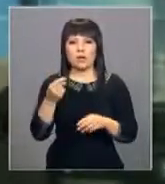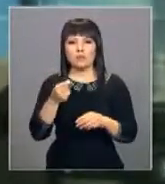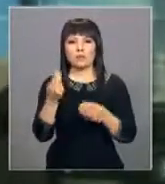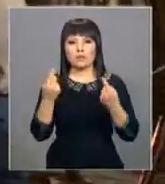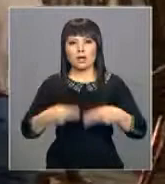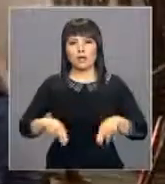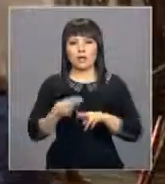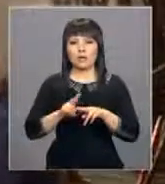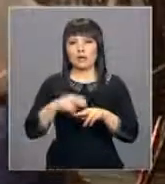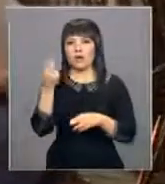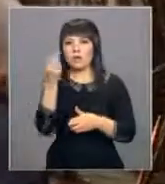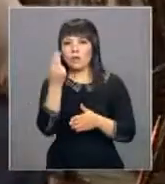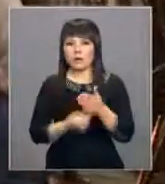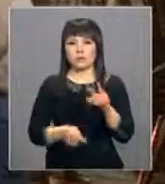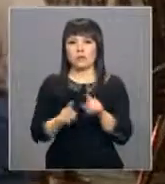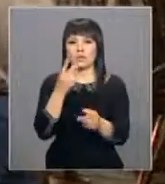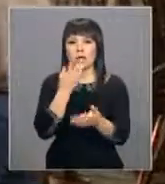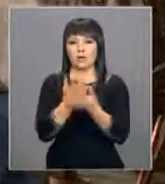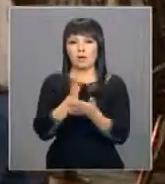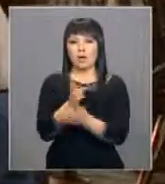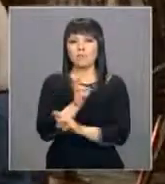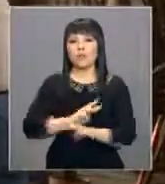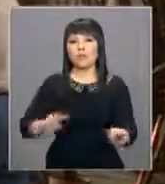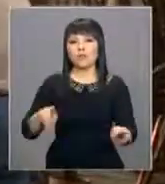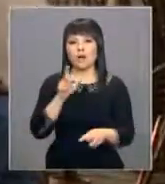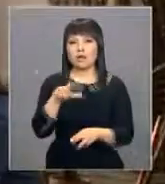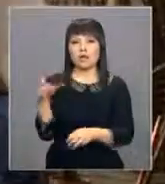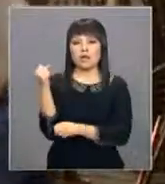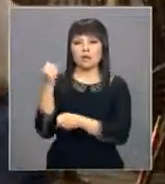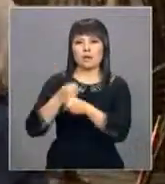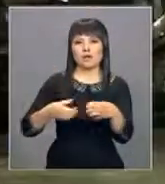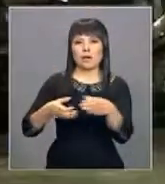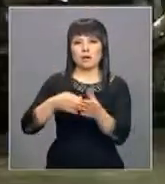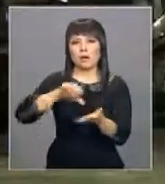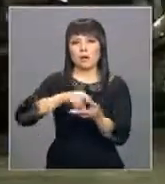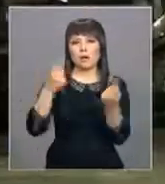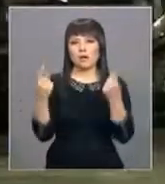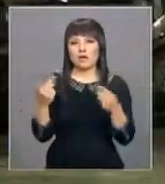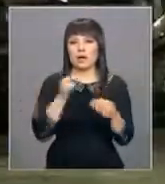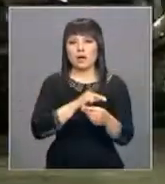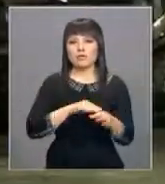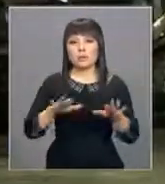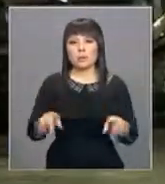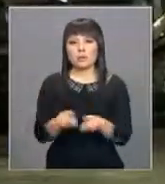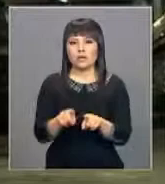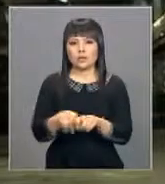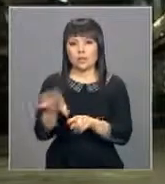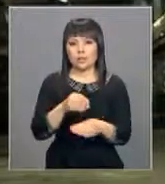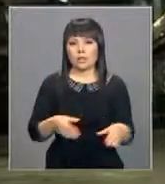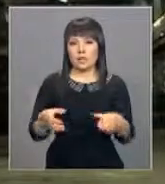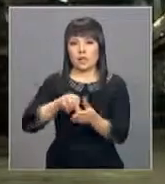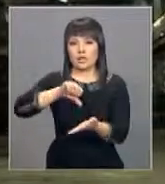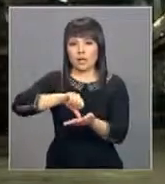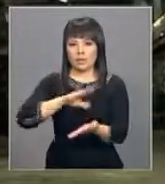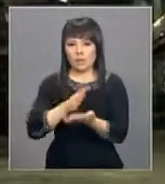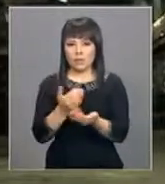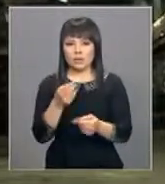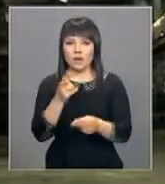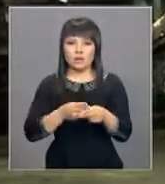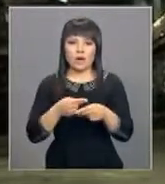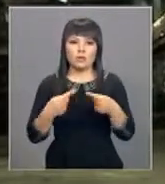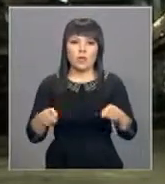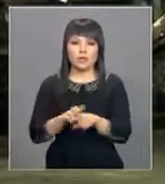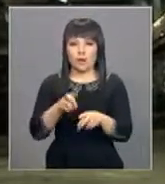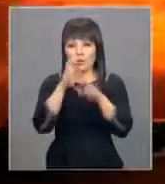ұшырап отыр. Кен өндірісінде миллиондаған адам еңбек етеді. Ірі кәсіпорындардың көбі дамыған елдердің еншісінде. Мысалы, тау-кен